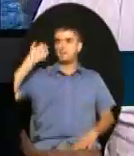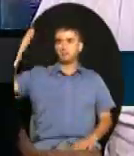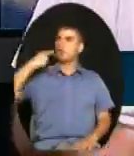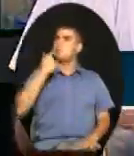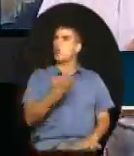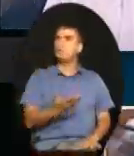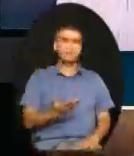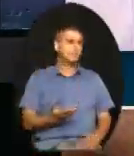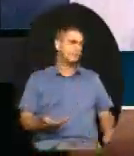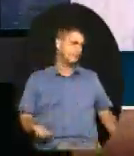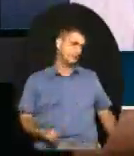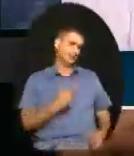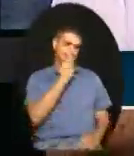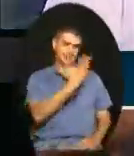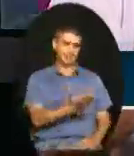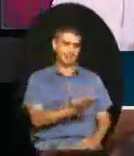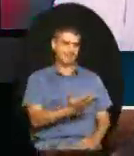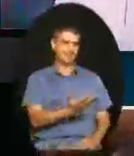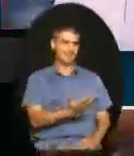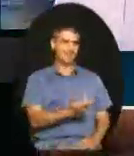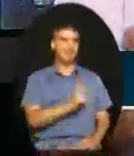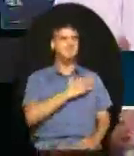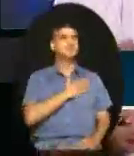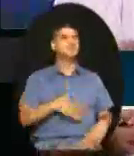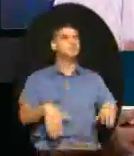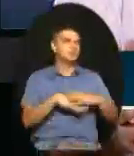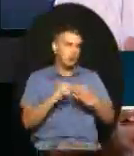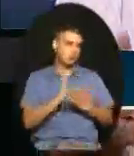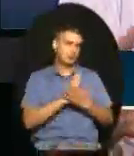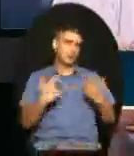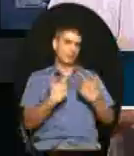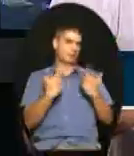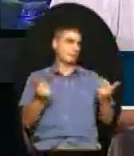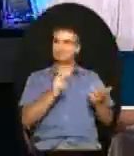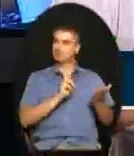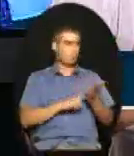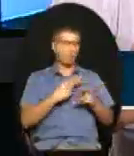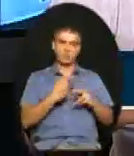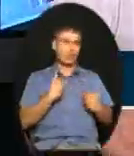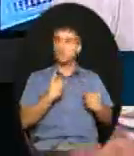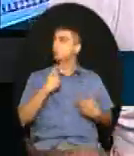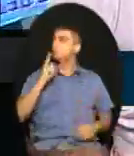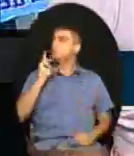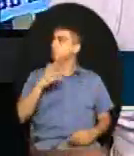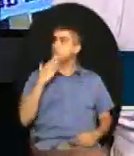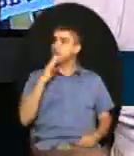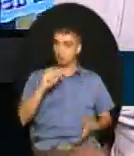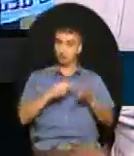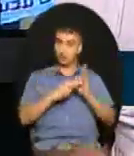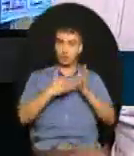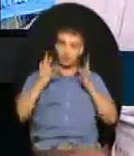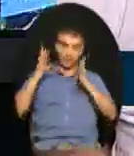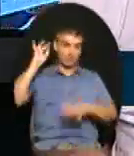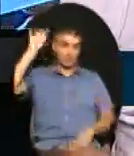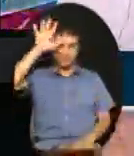שלהם אומרים. תראי, הרוצה לשלום מכל המלחמה, זה לא רק נכון לגבינו. למה? יש לישראל איזה תוכניות